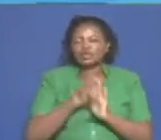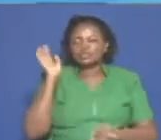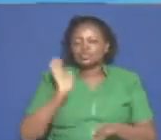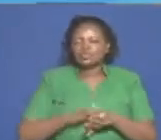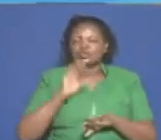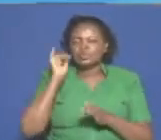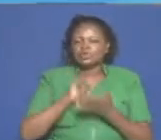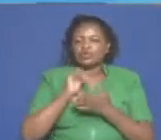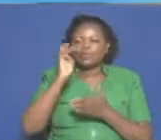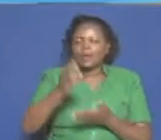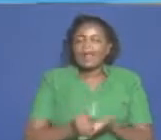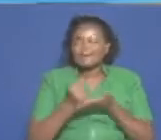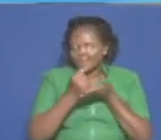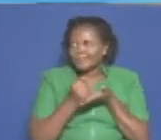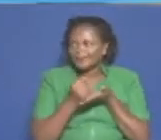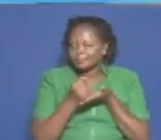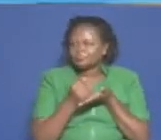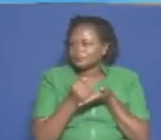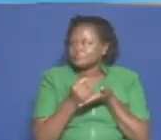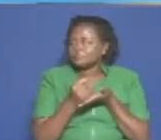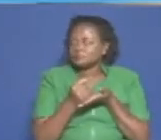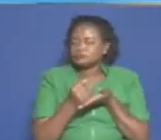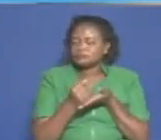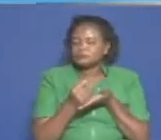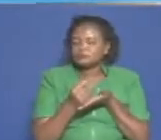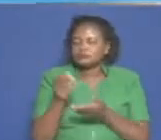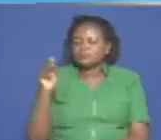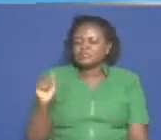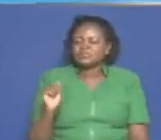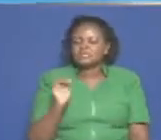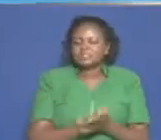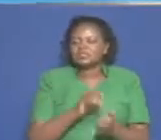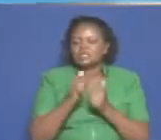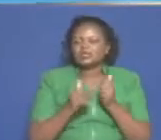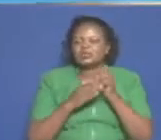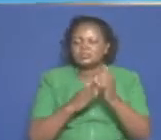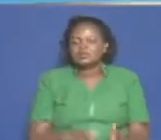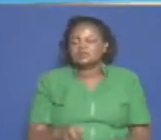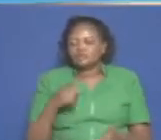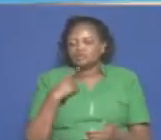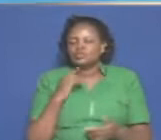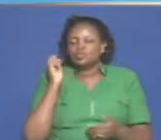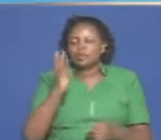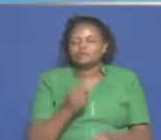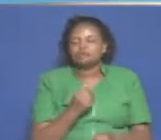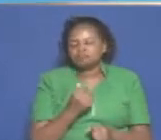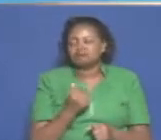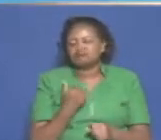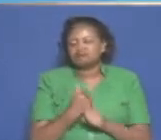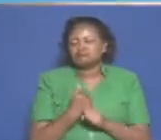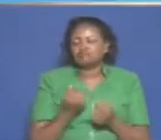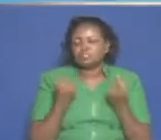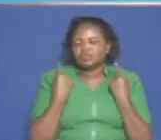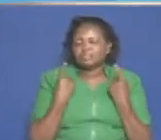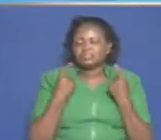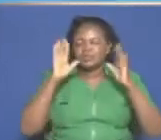inasaidia pia wakilishi wa wawadi na vile ambavyo viongozi watakuwa wanajieka katika kuelewa mswada muhimu